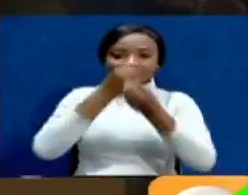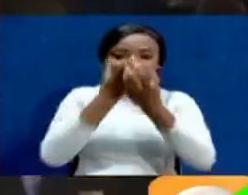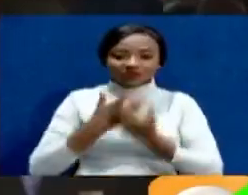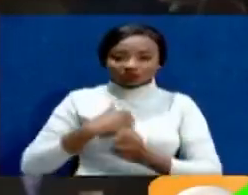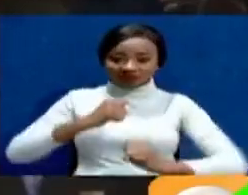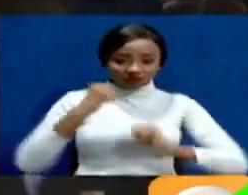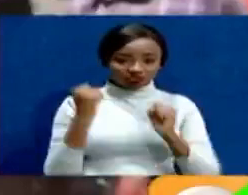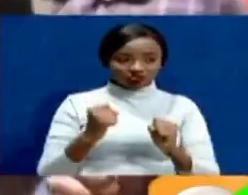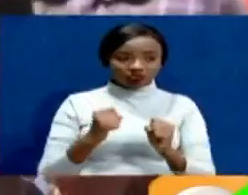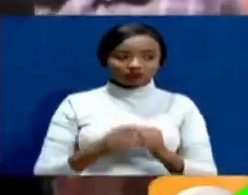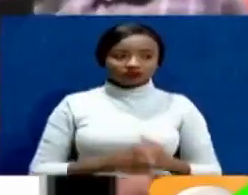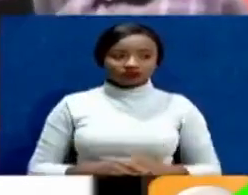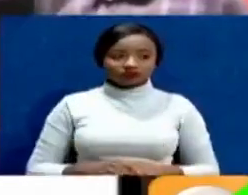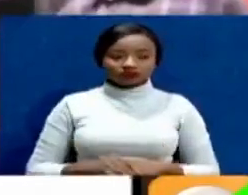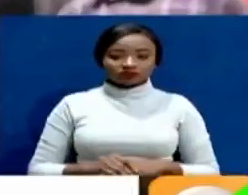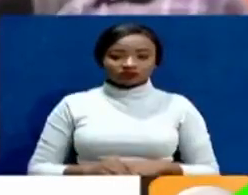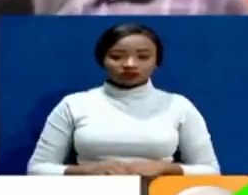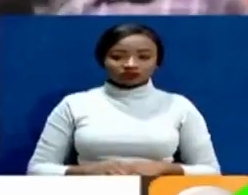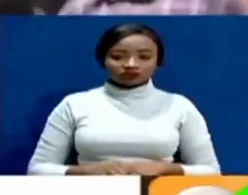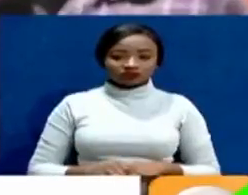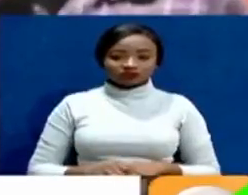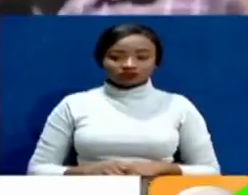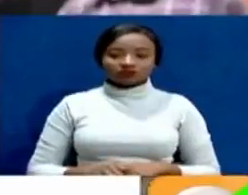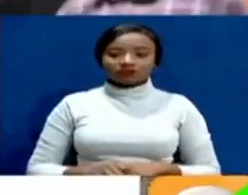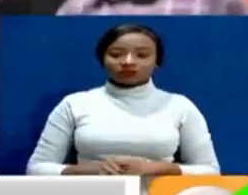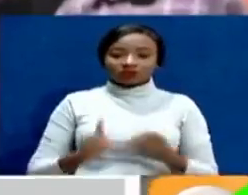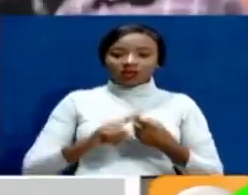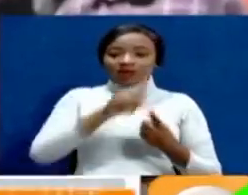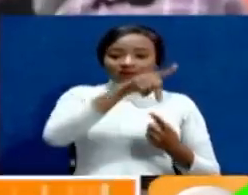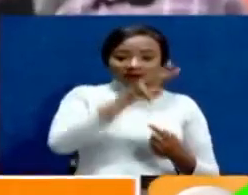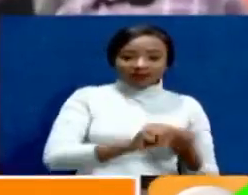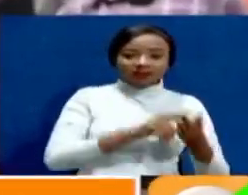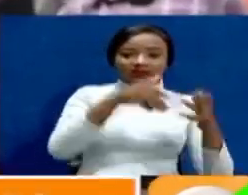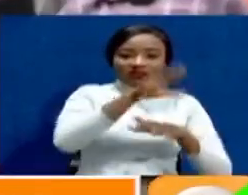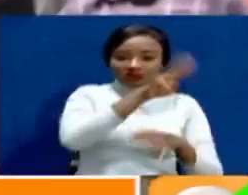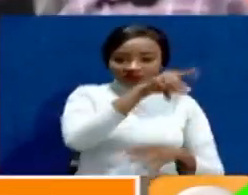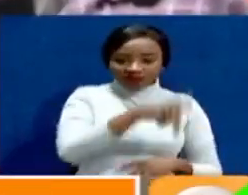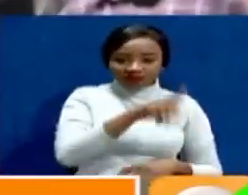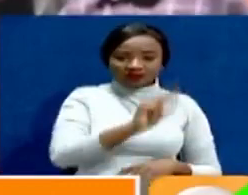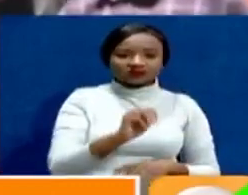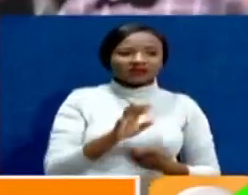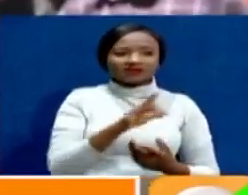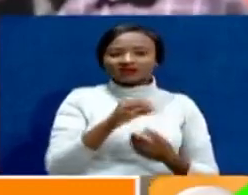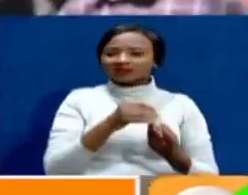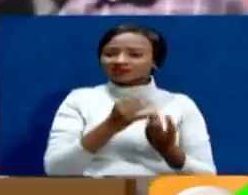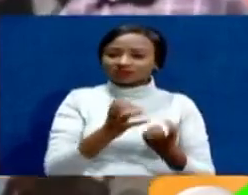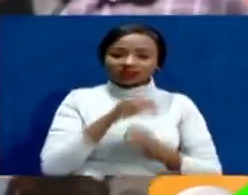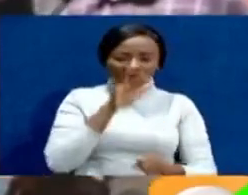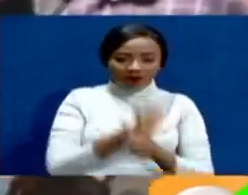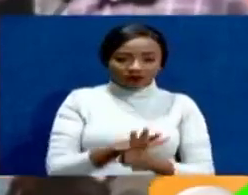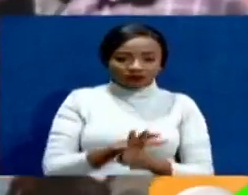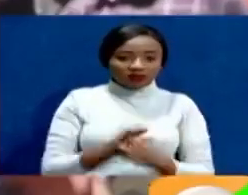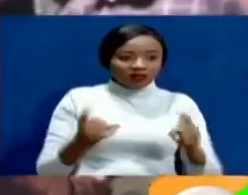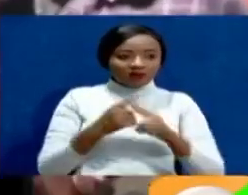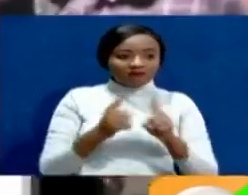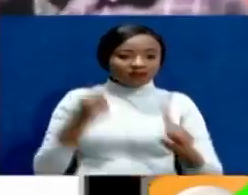going to determine how you live. Deputy President, Prime Minister, Deputy Prime Minister na kadhalika, this is too much. Lakini that is